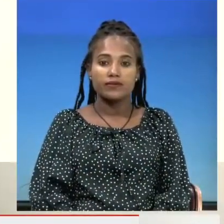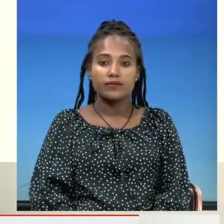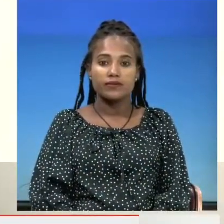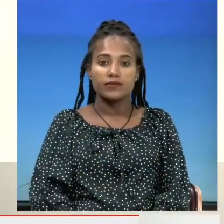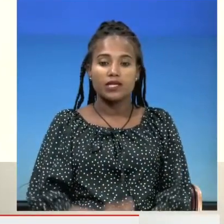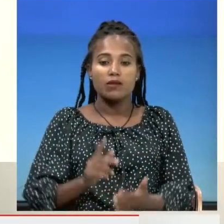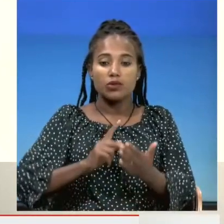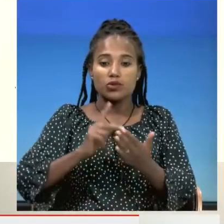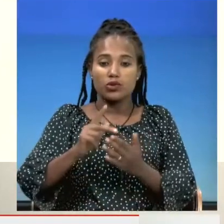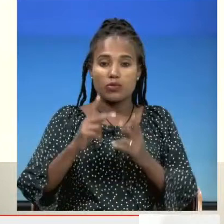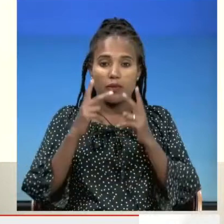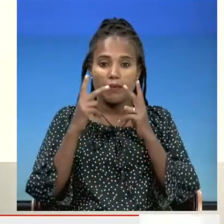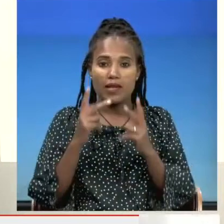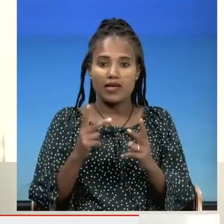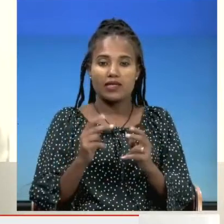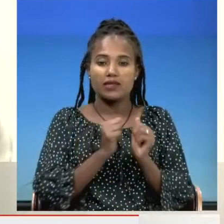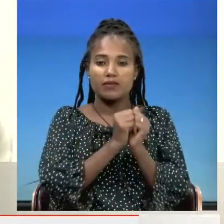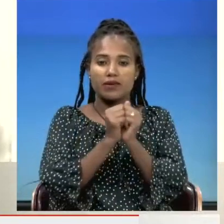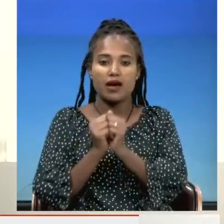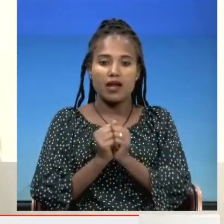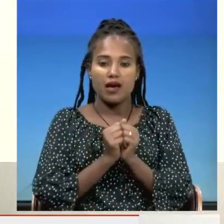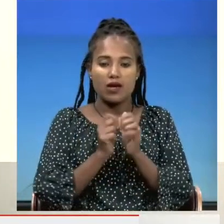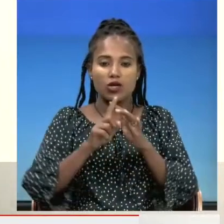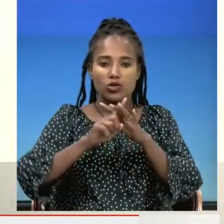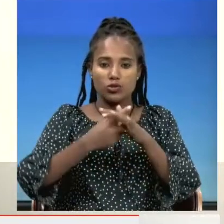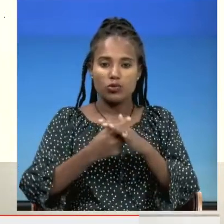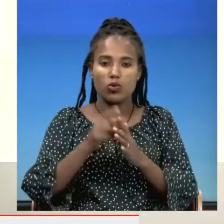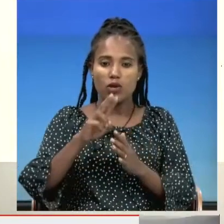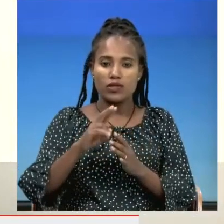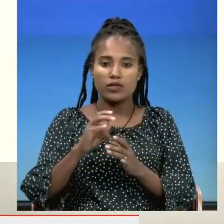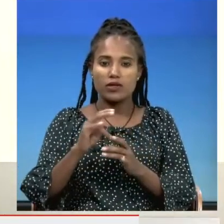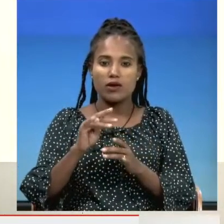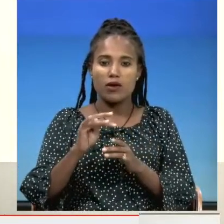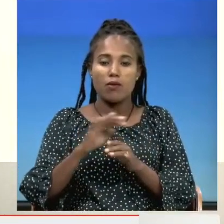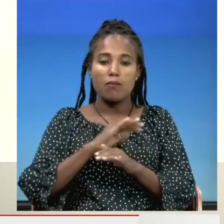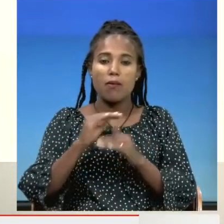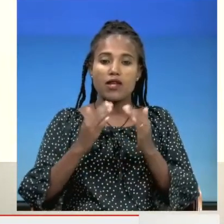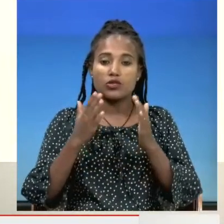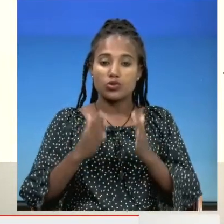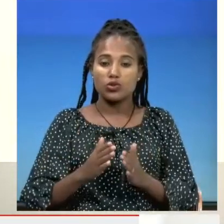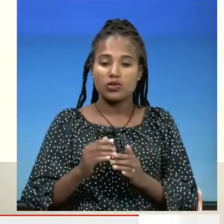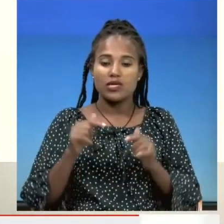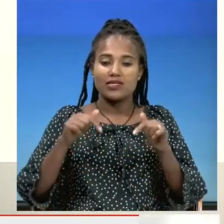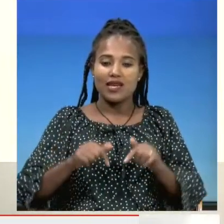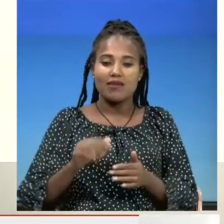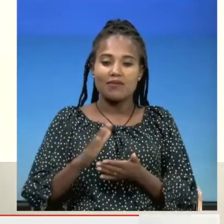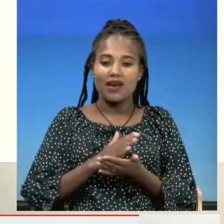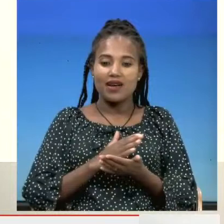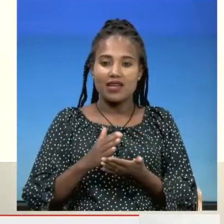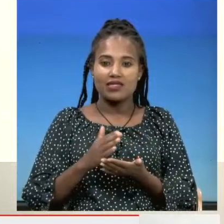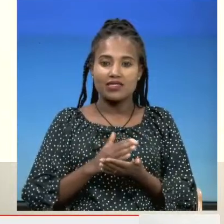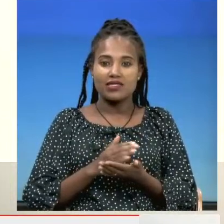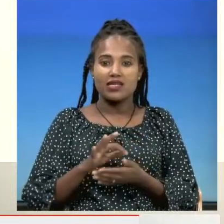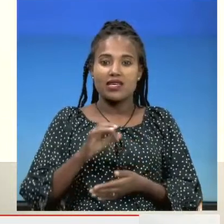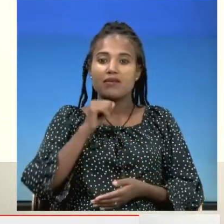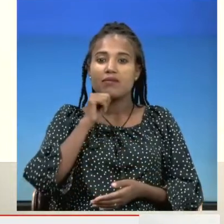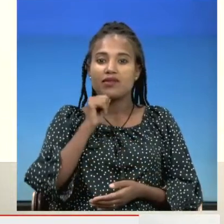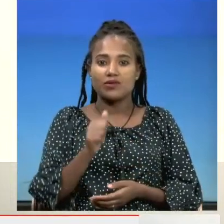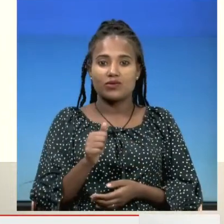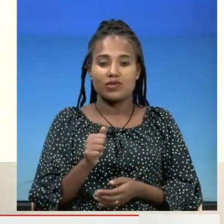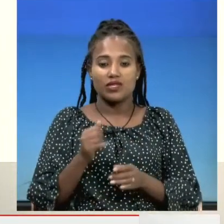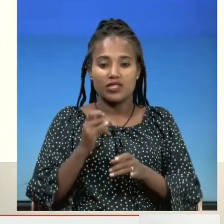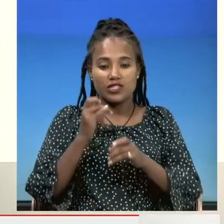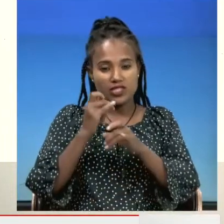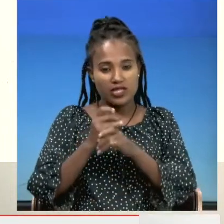ፕሮጀክቱን በሚመለከት በጋራ የጀመሩ ሁለት ማናጀሮች በተለይ ዛሬ መካከላችን የማይገኙትን